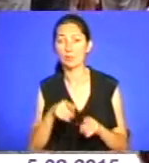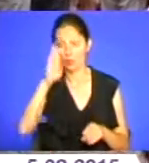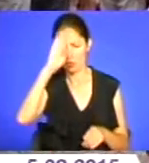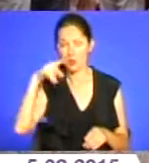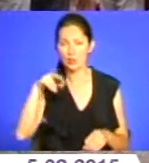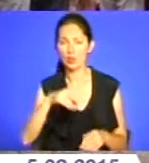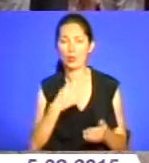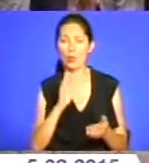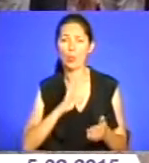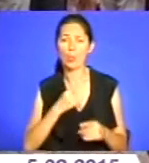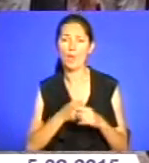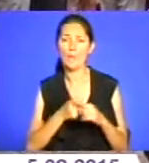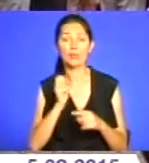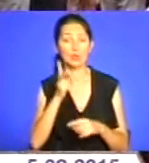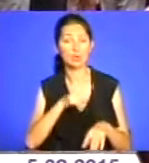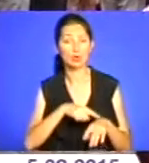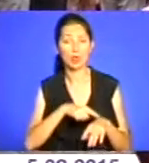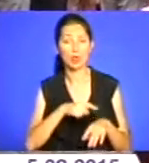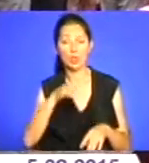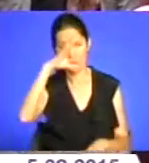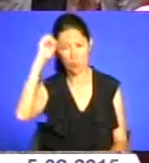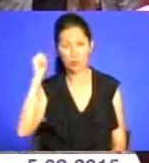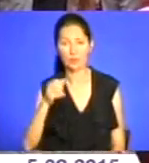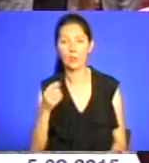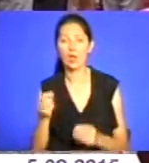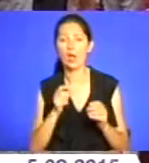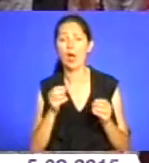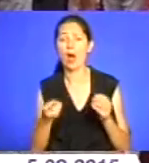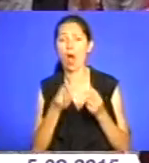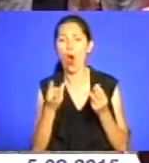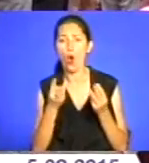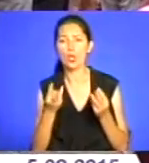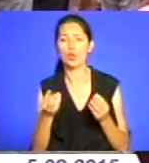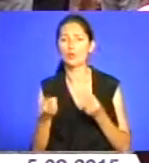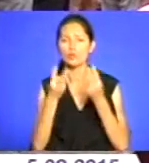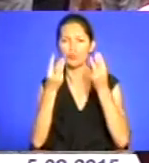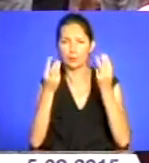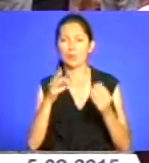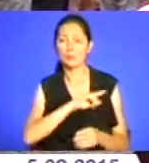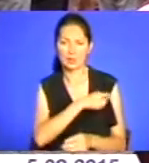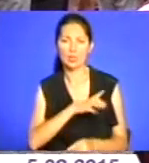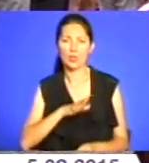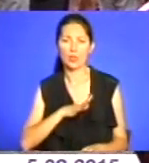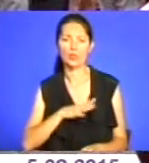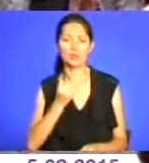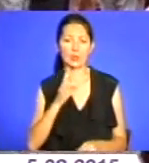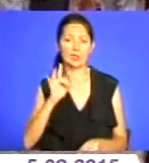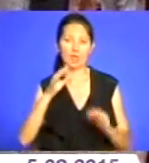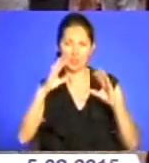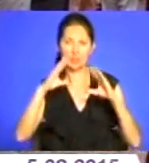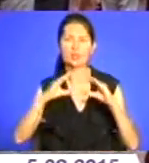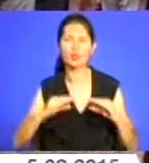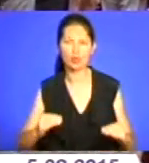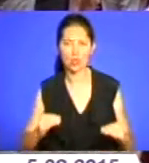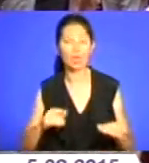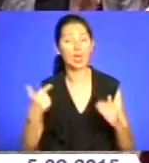і тут іскри йшли, вже дим йшов такий хороший. От вони щось один раз затушили, потім воно далі розгорілося. От, а ми десь